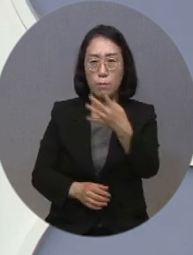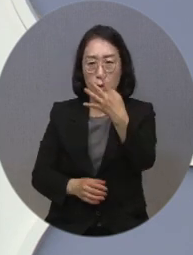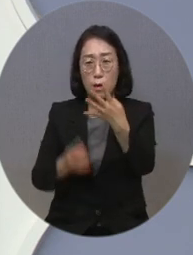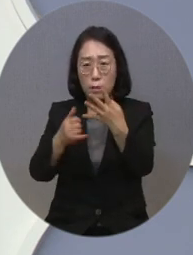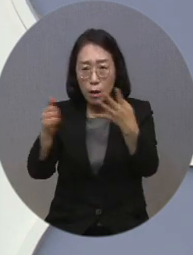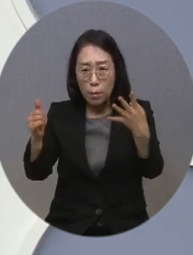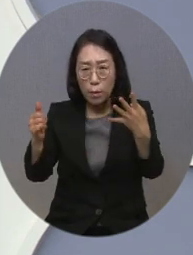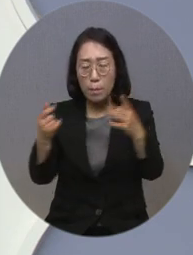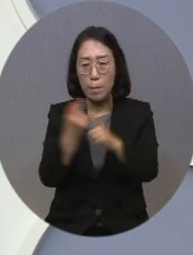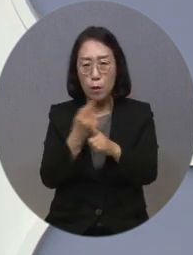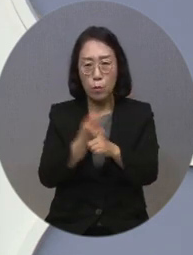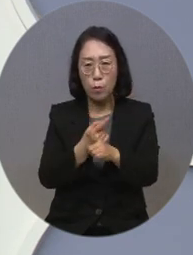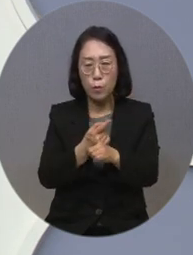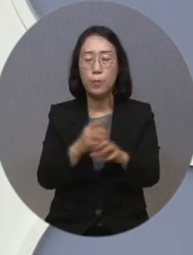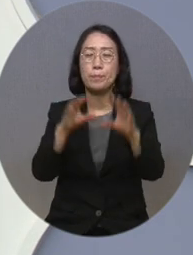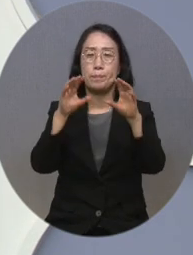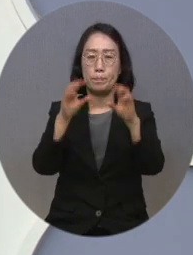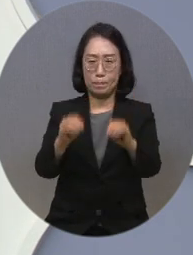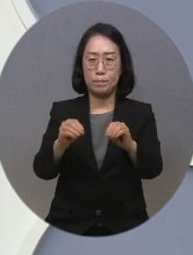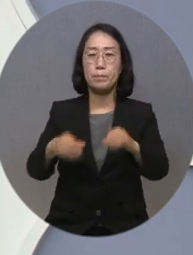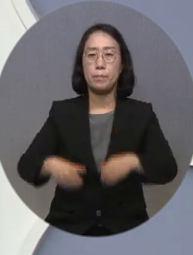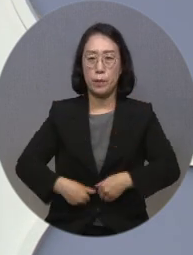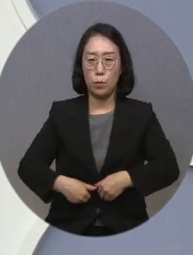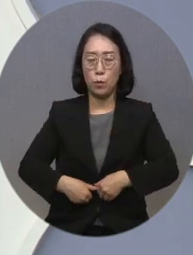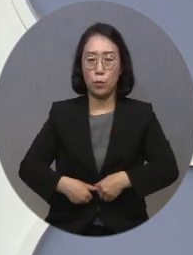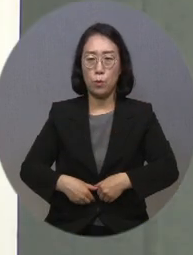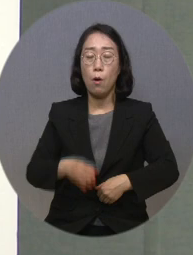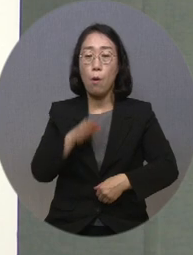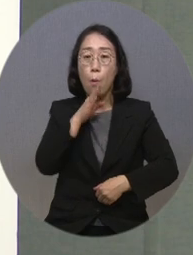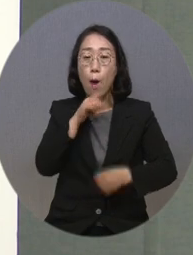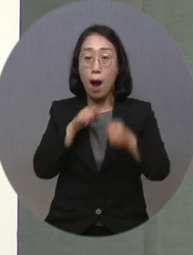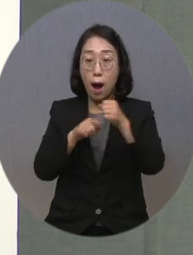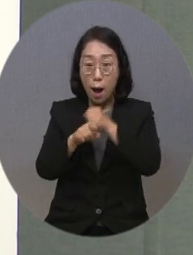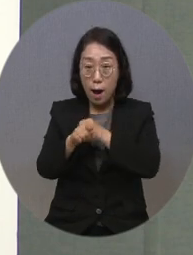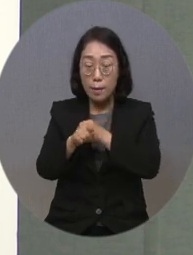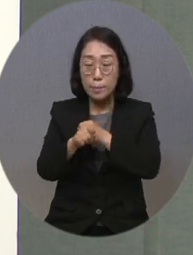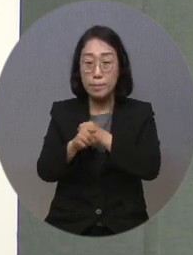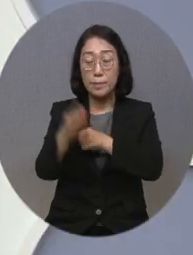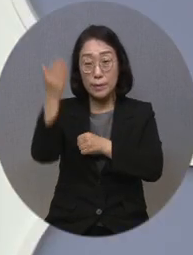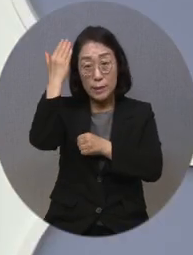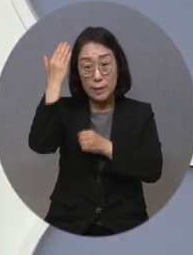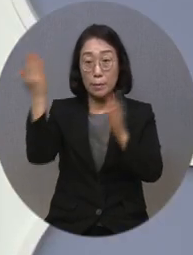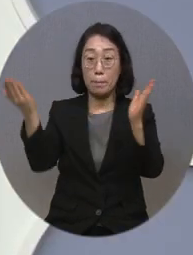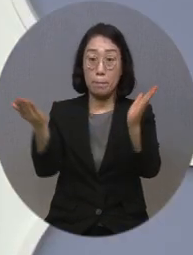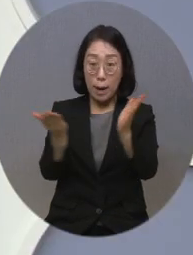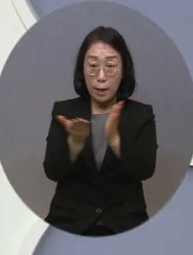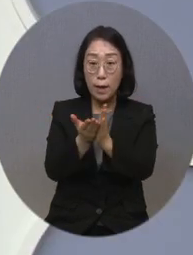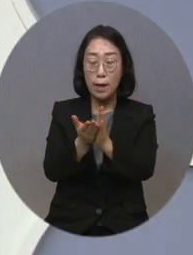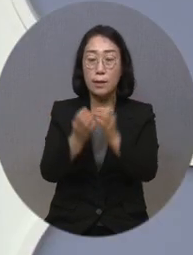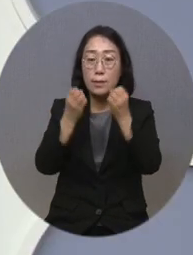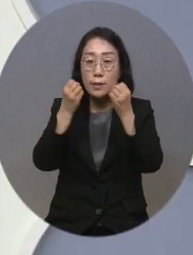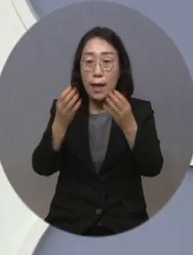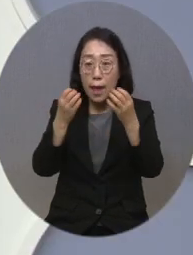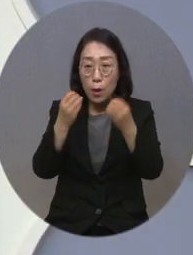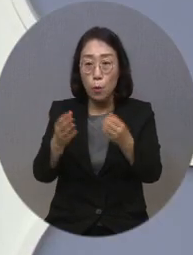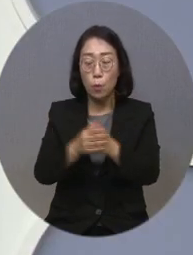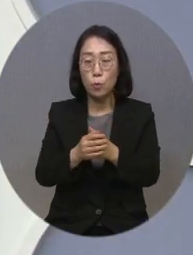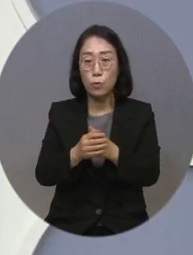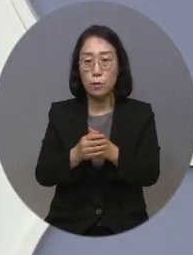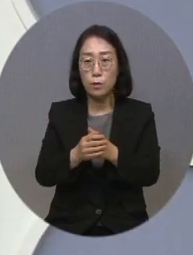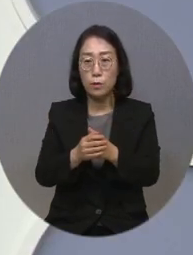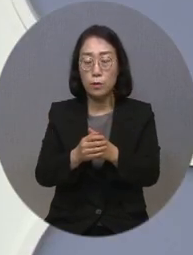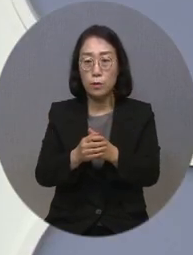되지 않겠느냐. 그래서 좀 더 과학적인 방식에 의한 방역 K-방역이 대책이 다시 나와야 된다. 저는